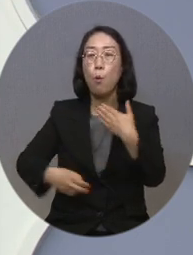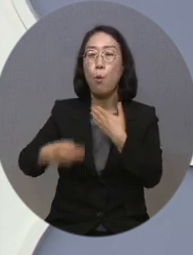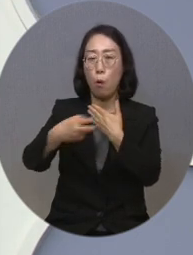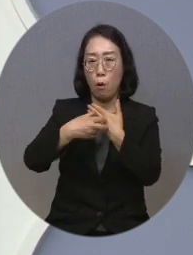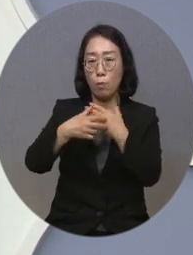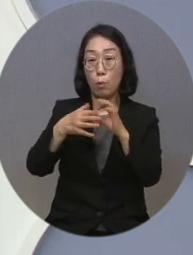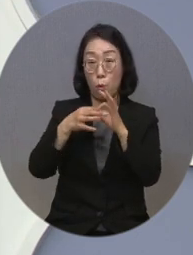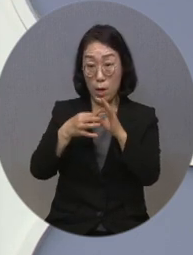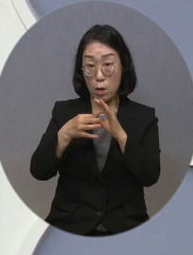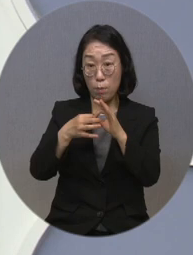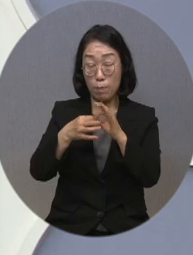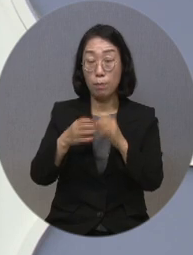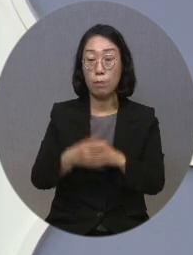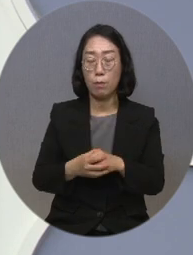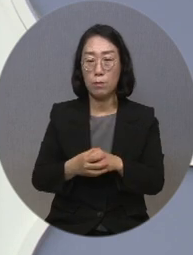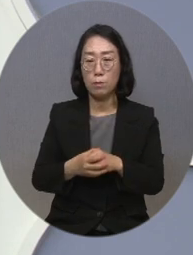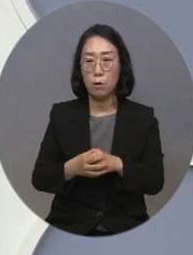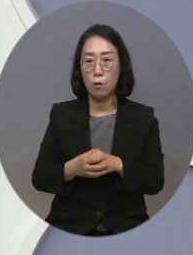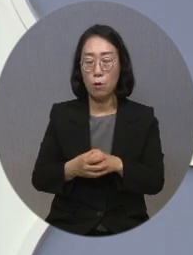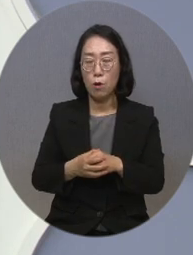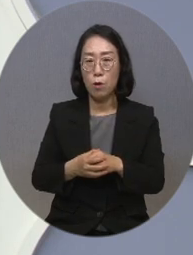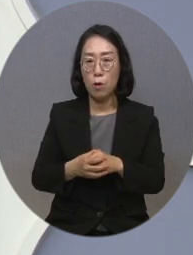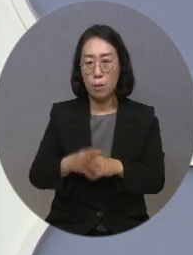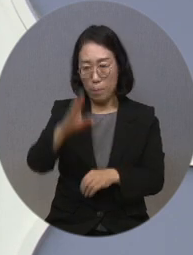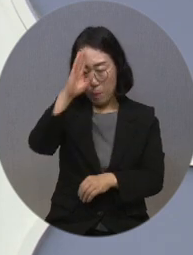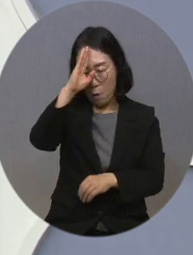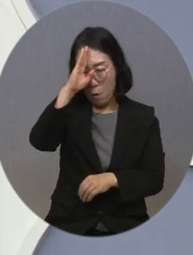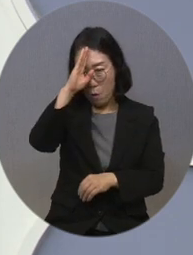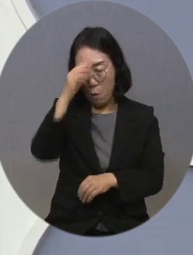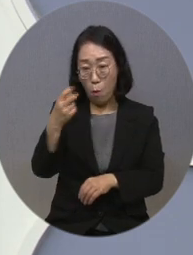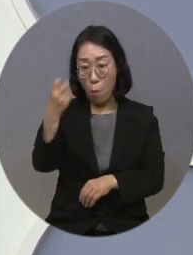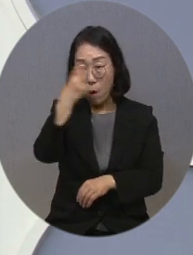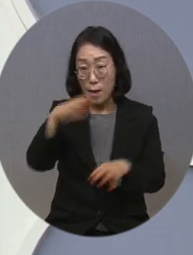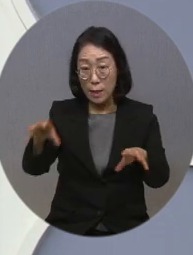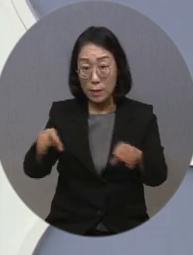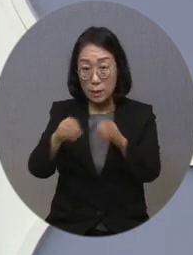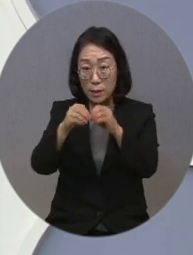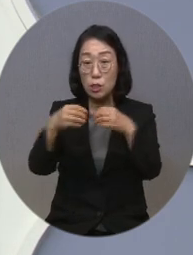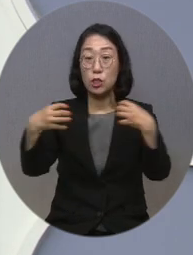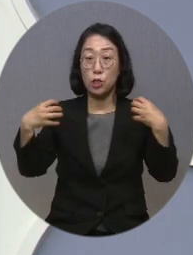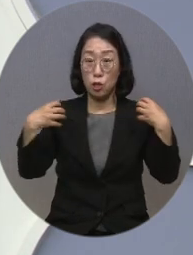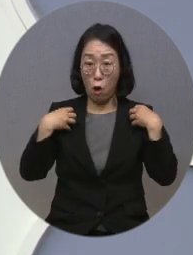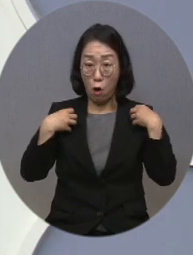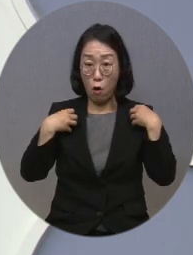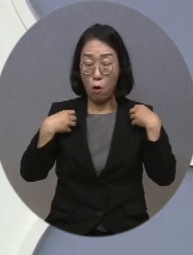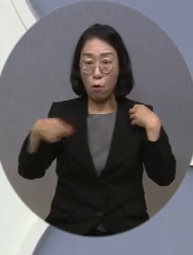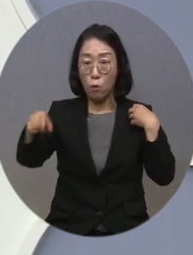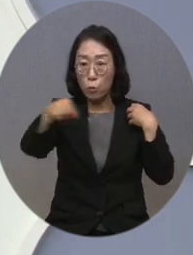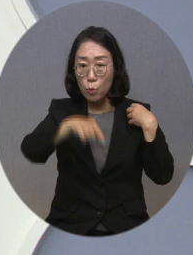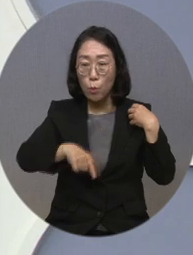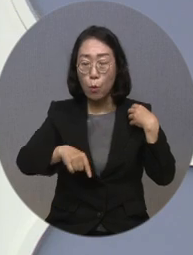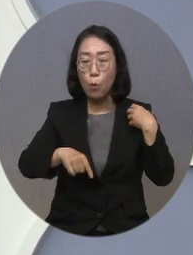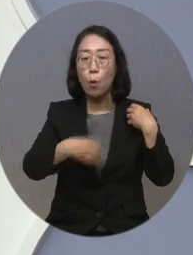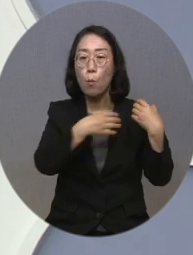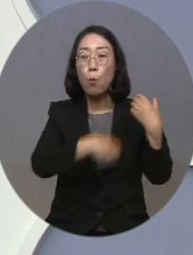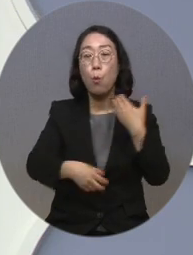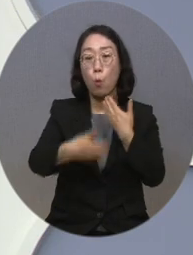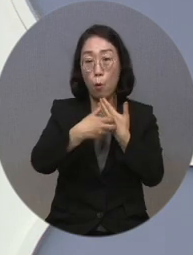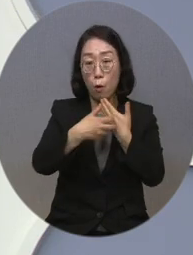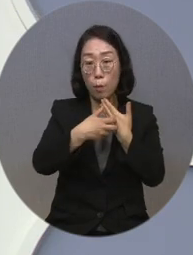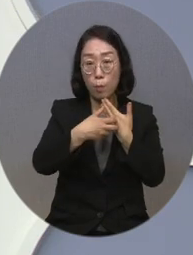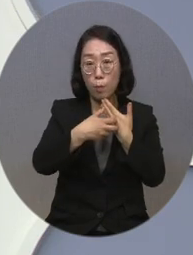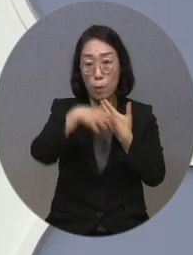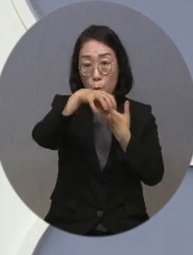그때는 질병관리청이라고 그랬죠. 질병관리 본부가 됐습니다만은 질병관리청이 29개의 보건 의료기관을 저희가 다